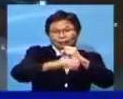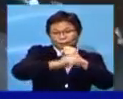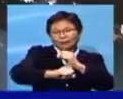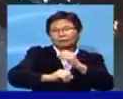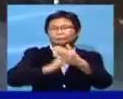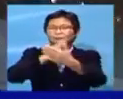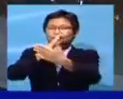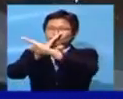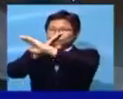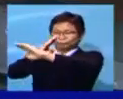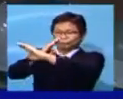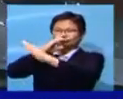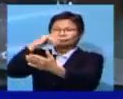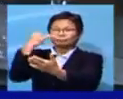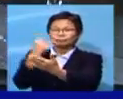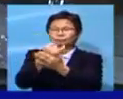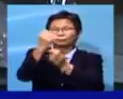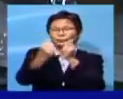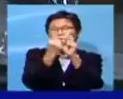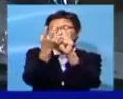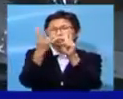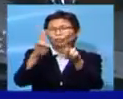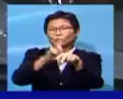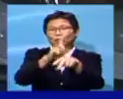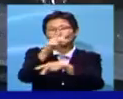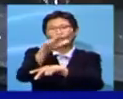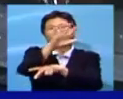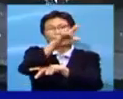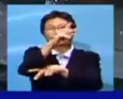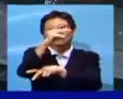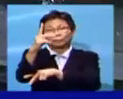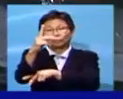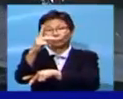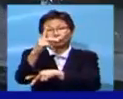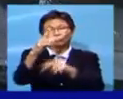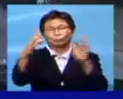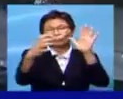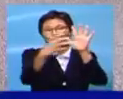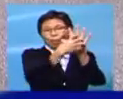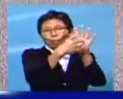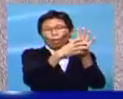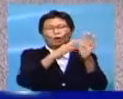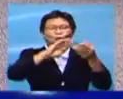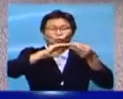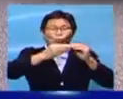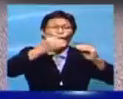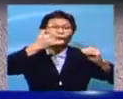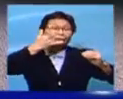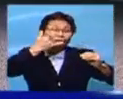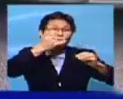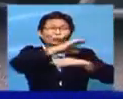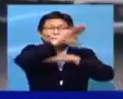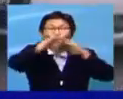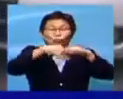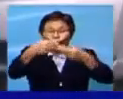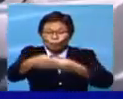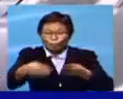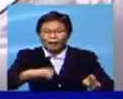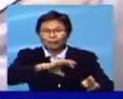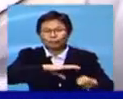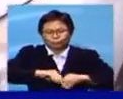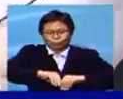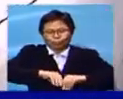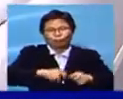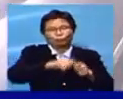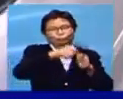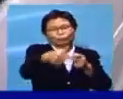jenayah 2017 di ibu negara 5 pelekat kenderaan tertera nombor telefon semua Balai Polis di Kuala Lumpur diedar